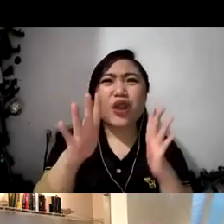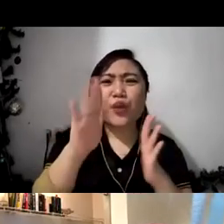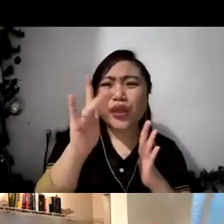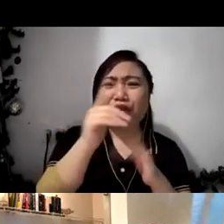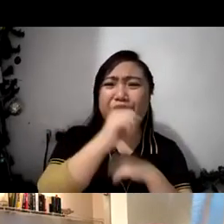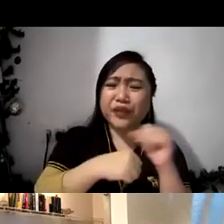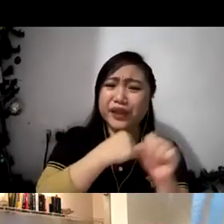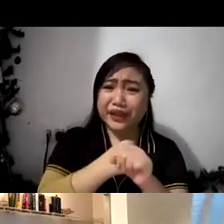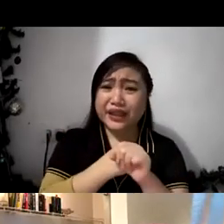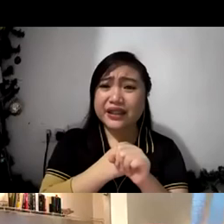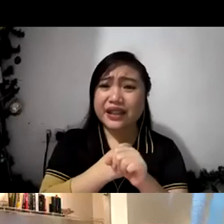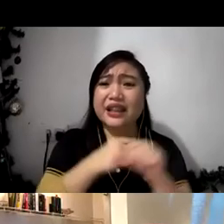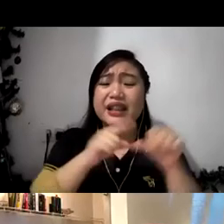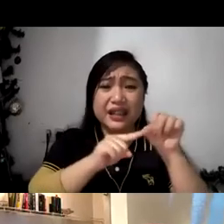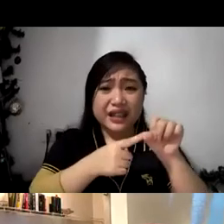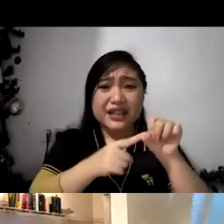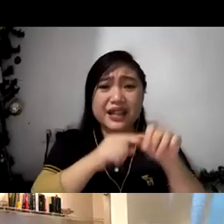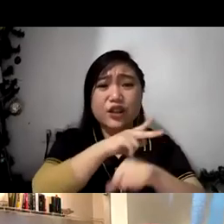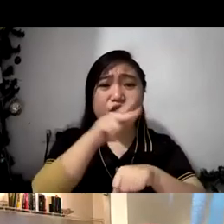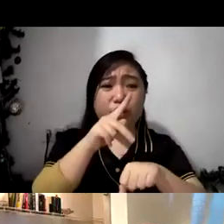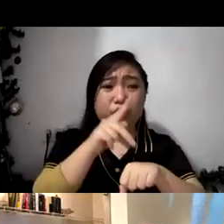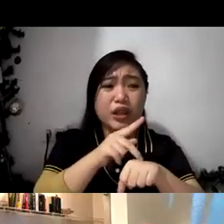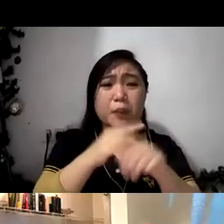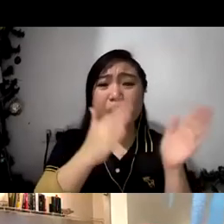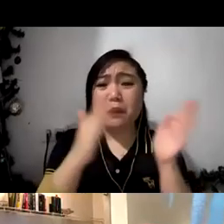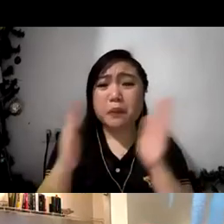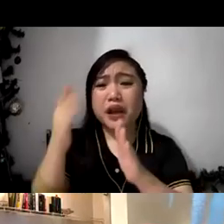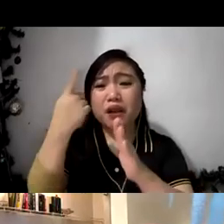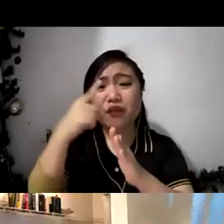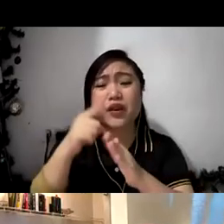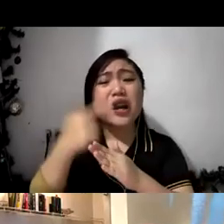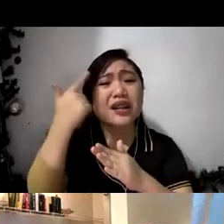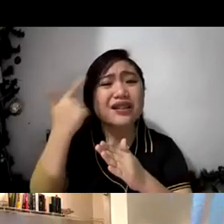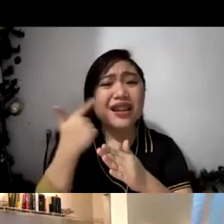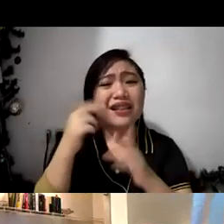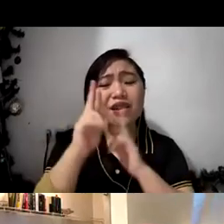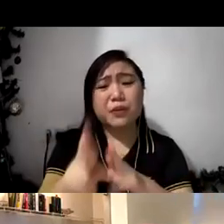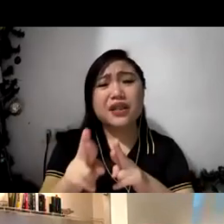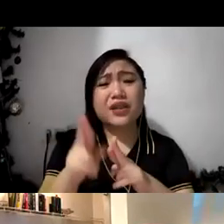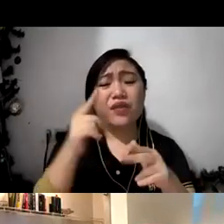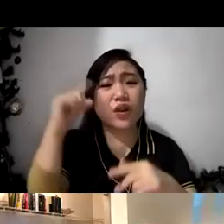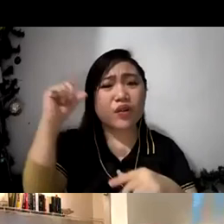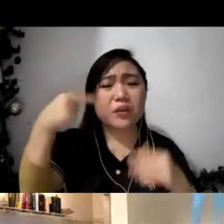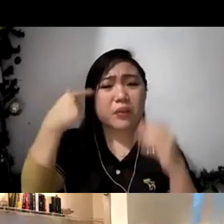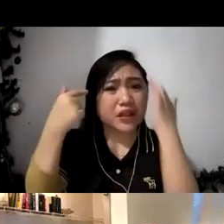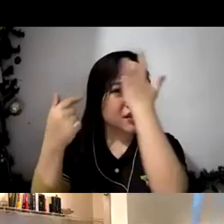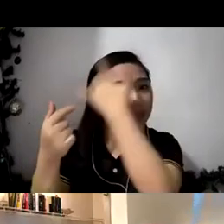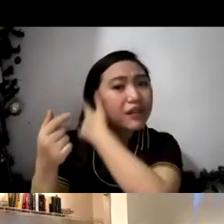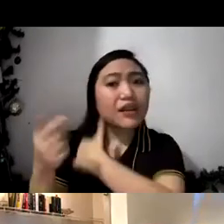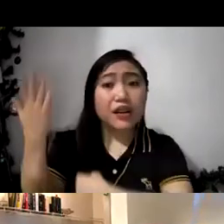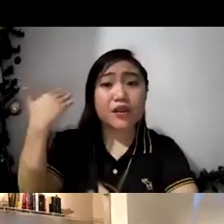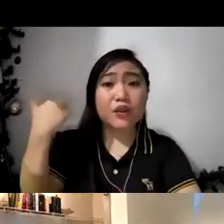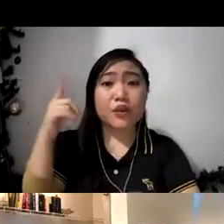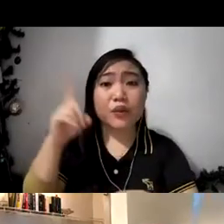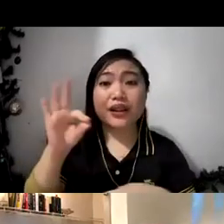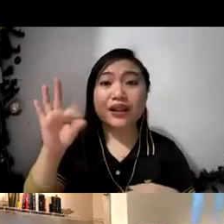the time we drafted the Philippine Plan for Gender Responsive Governance. Pwede nating pag-isipan na, no, noong 1995, yung mga sa inyo